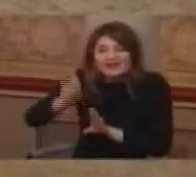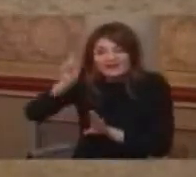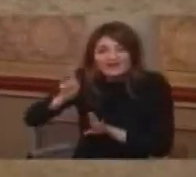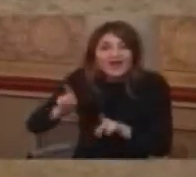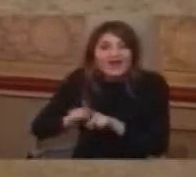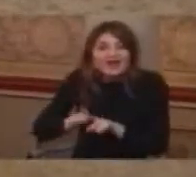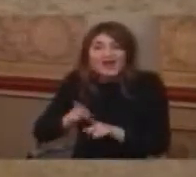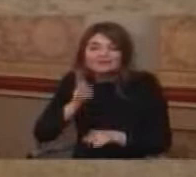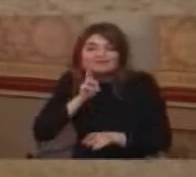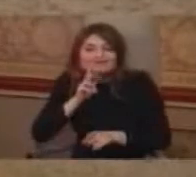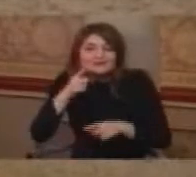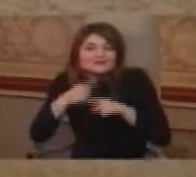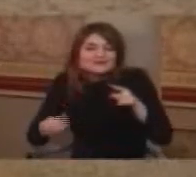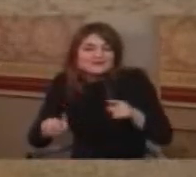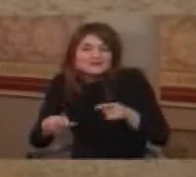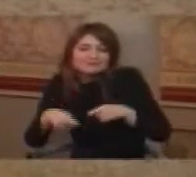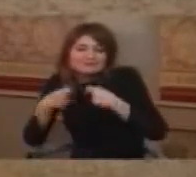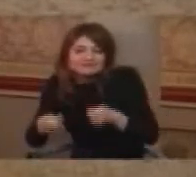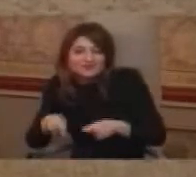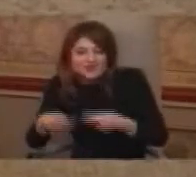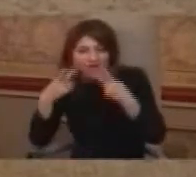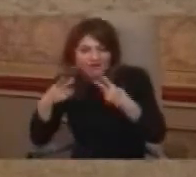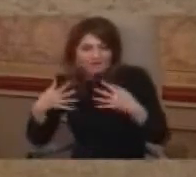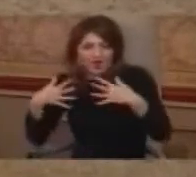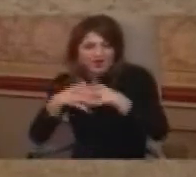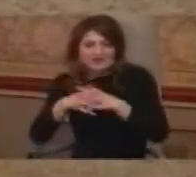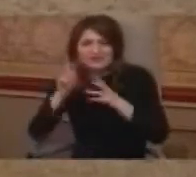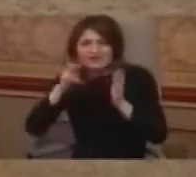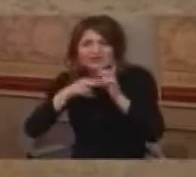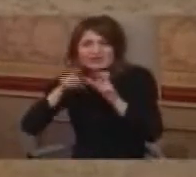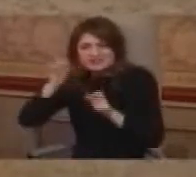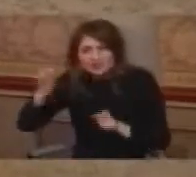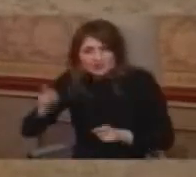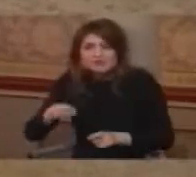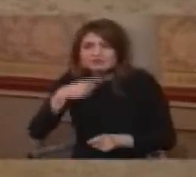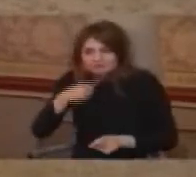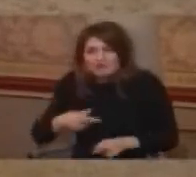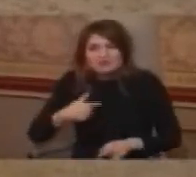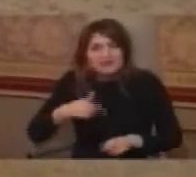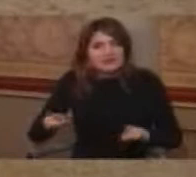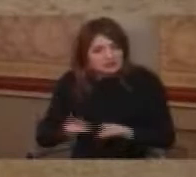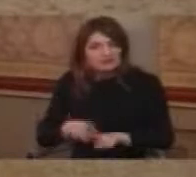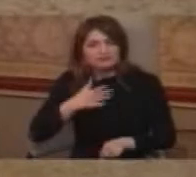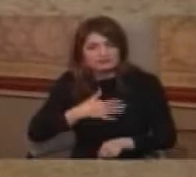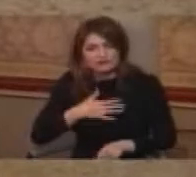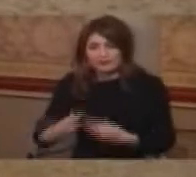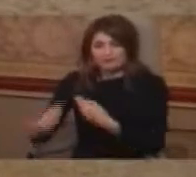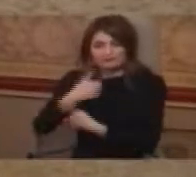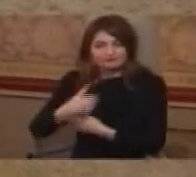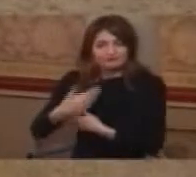gestom ova glavna gradska institucija pokazala da je spremna biti institucija jednakih